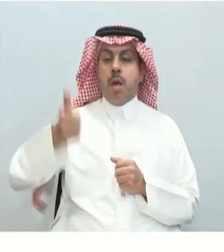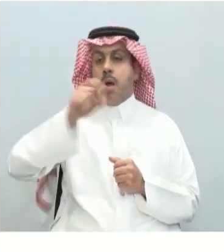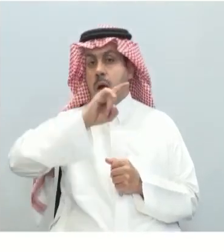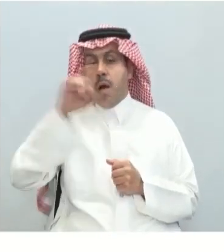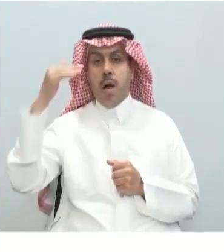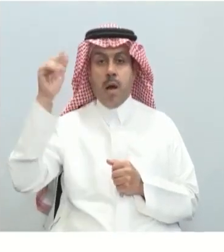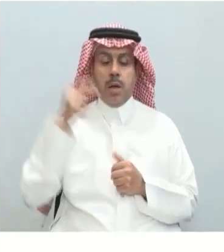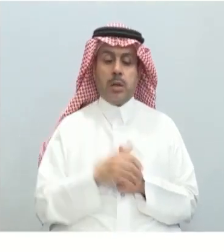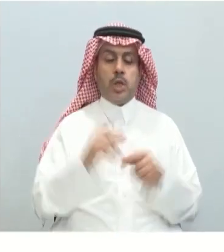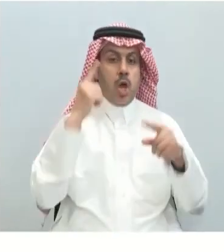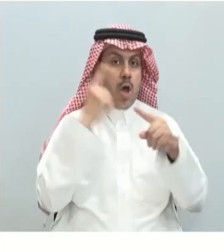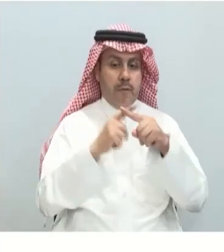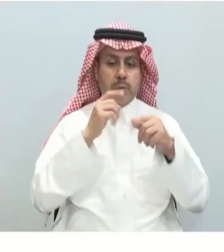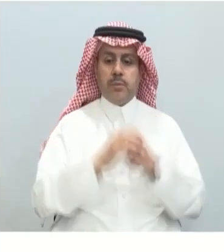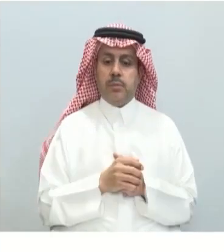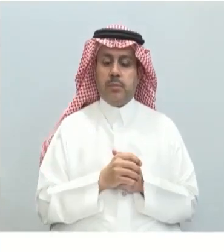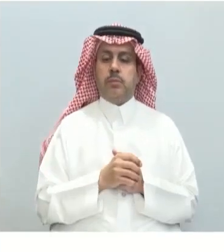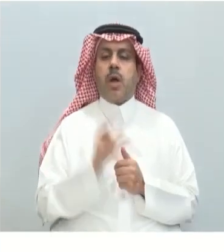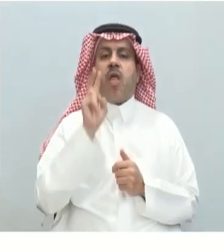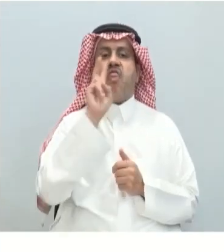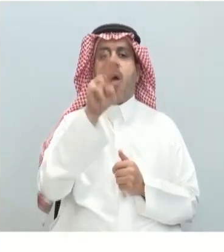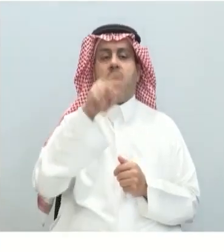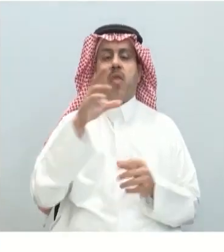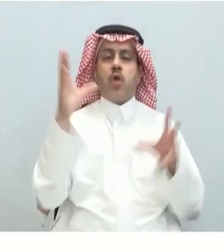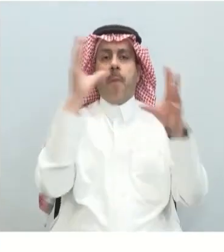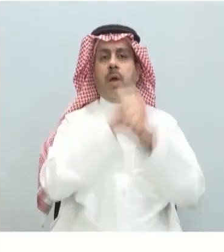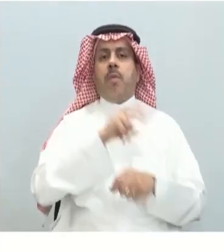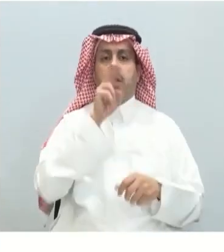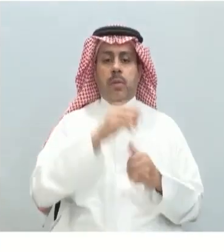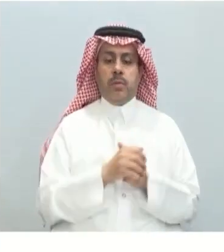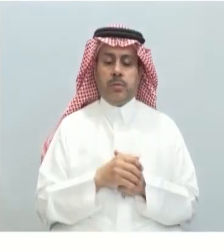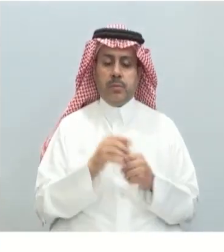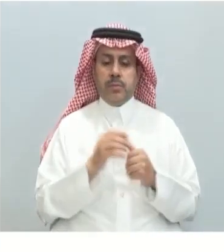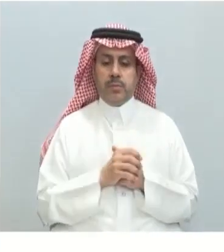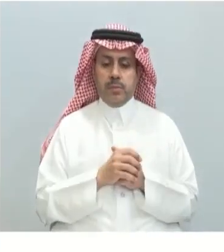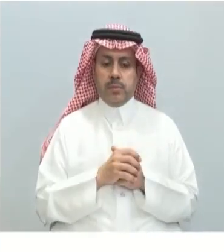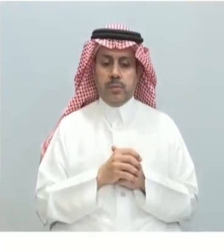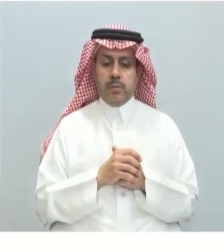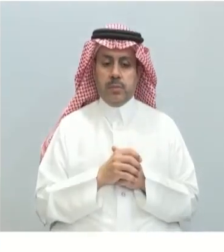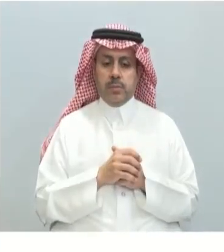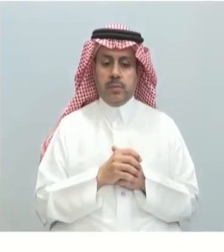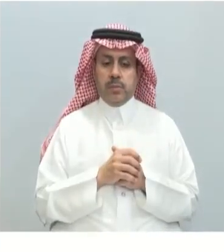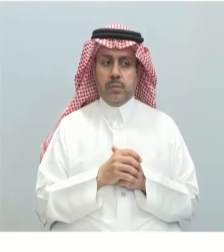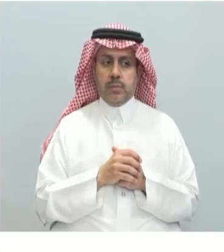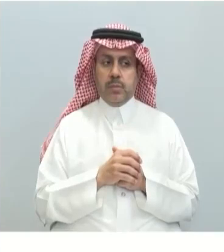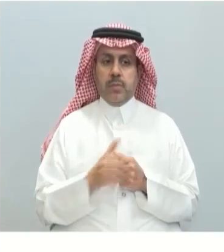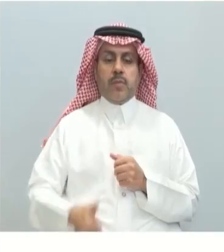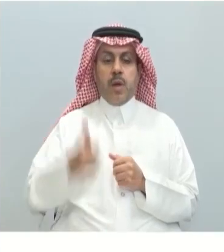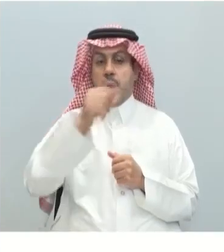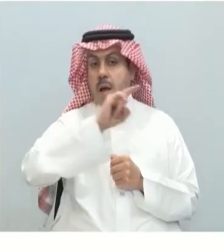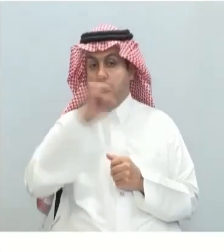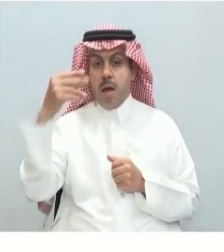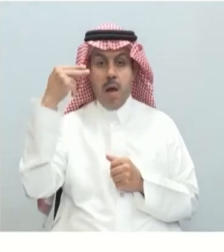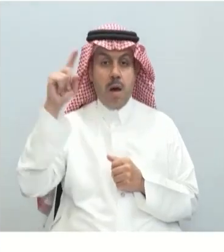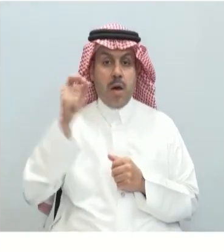بالاخره كافرون اي جاحدون مكذب بالدار الاخره في قوله وعلى الاعراف